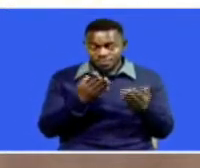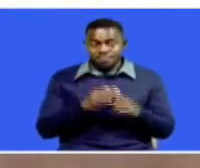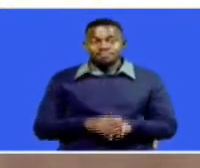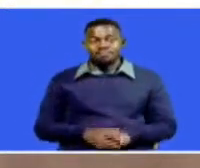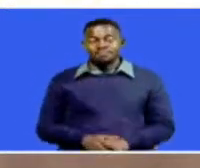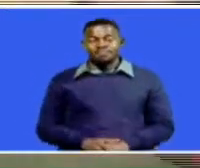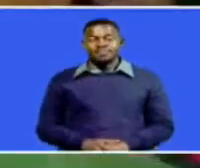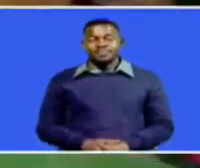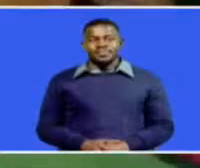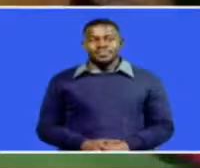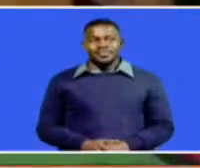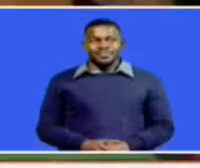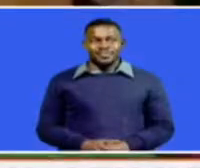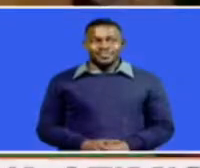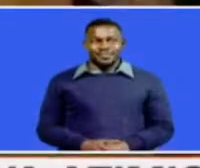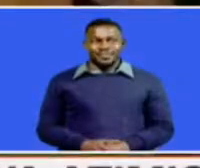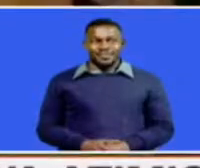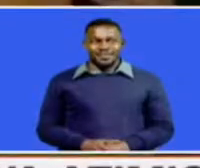taifa.